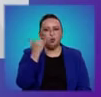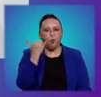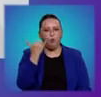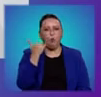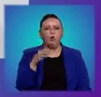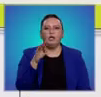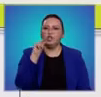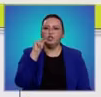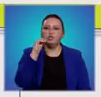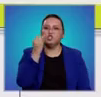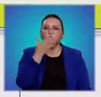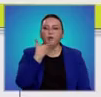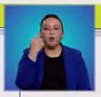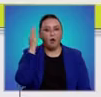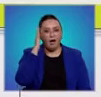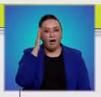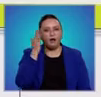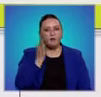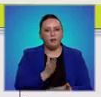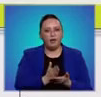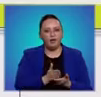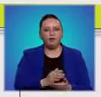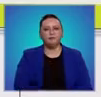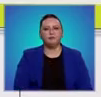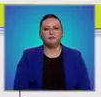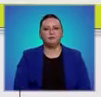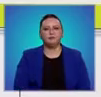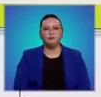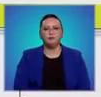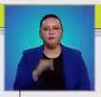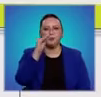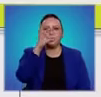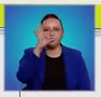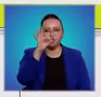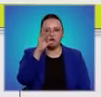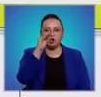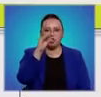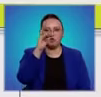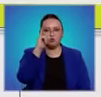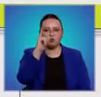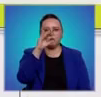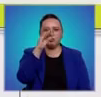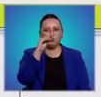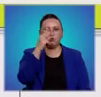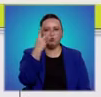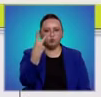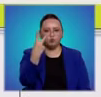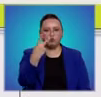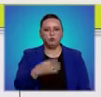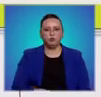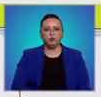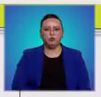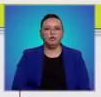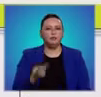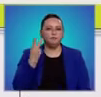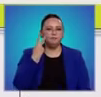шалчар гэсэн үг байна. Ч-гийн дараа О үсэг ороод Жо-жо-жо гэдэг үе маань монгол бичигт Чи гэдэг